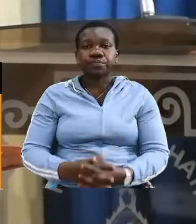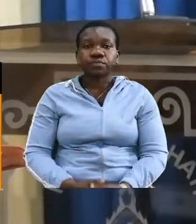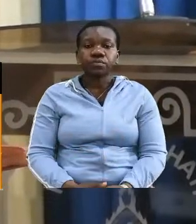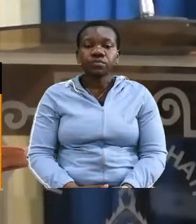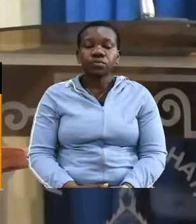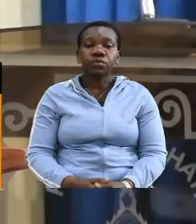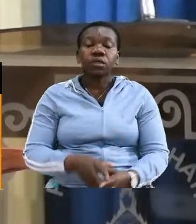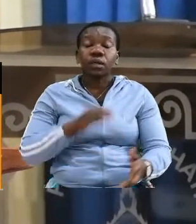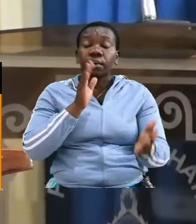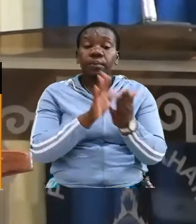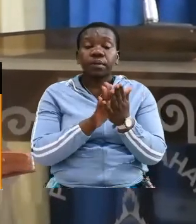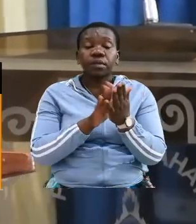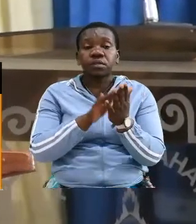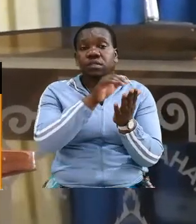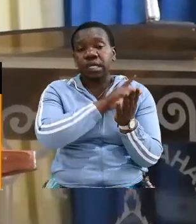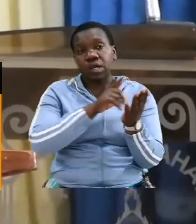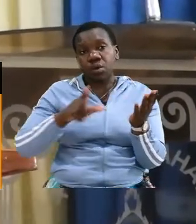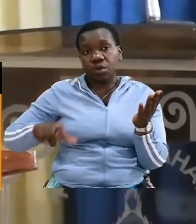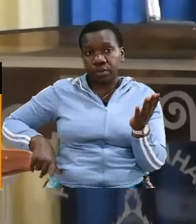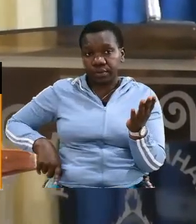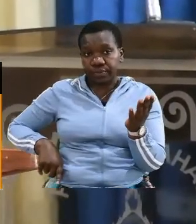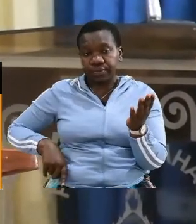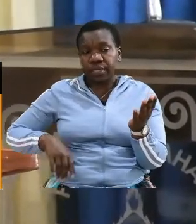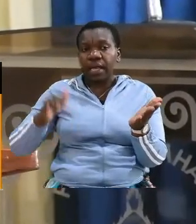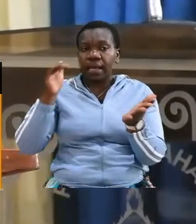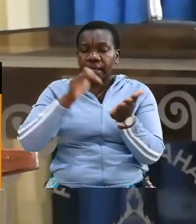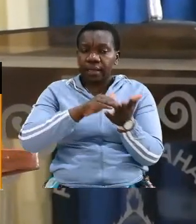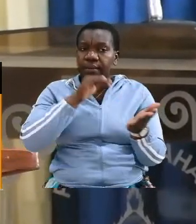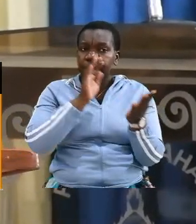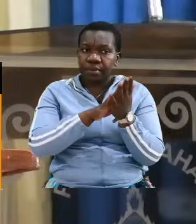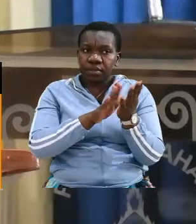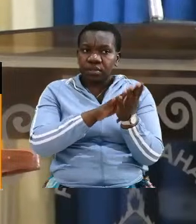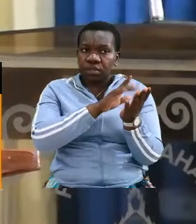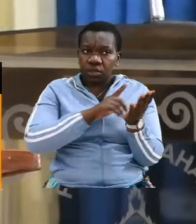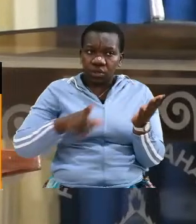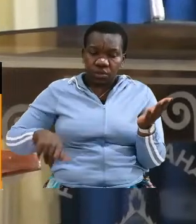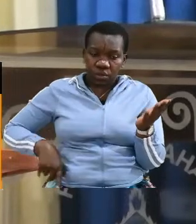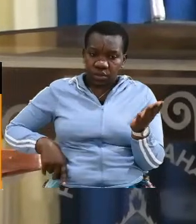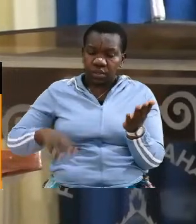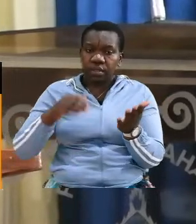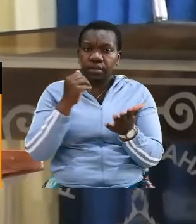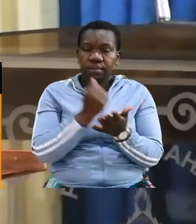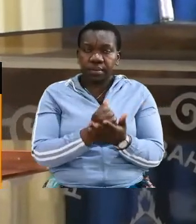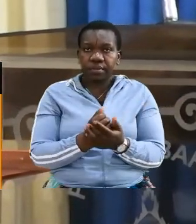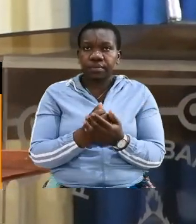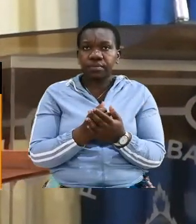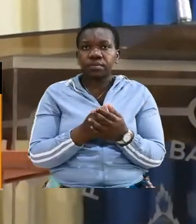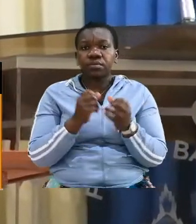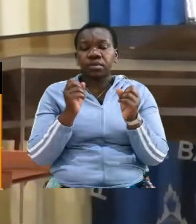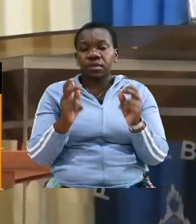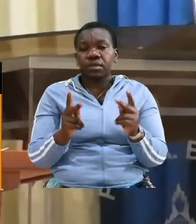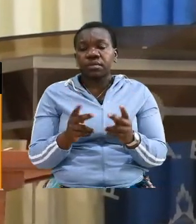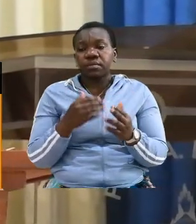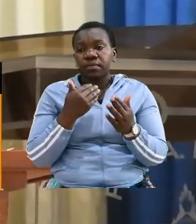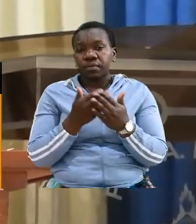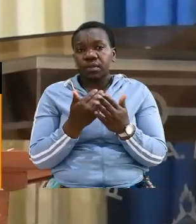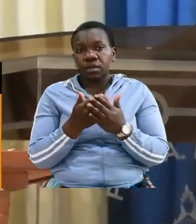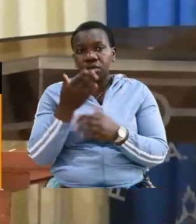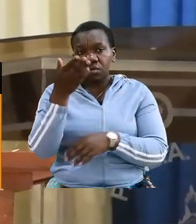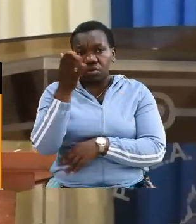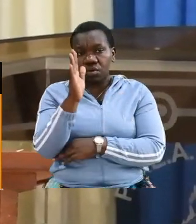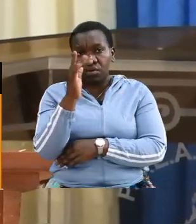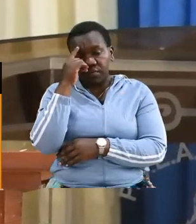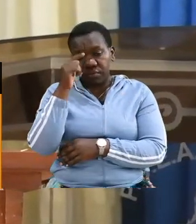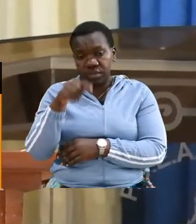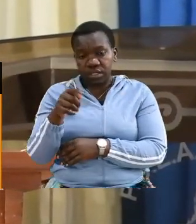Bwana Yesu asifiwe. Bwana Yesu asifiwe tena. Jina ni Kingston Irongo Mwangi. Nimeokoka Yesu